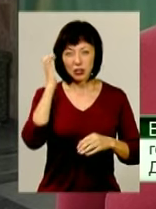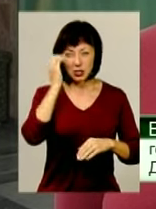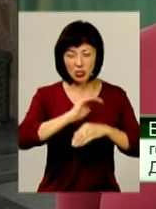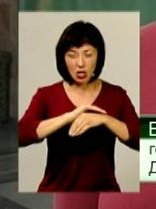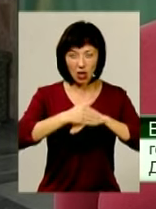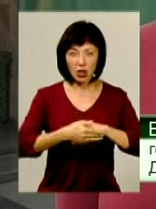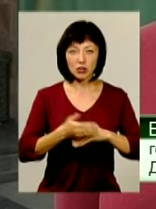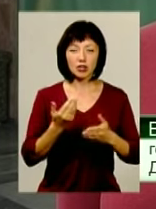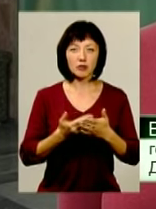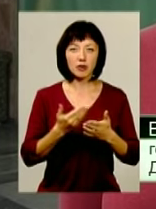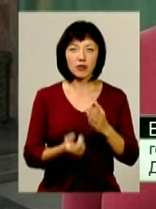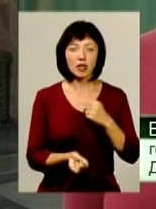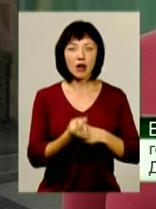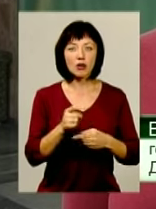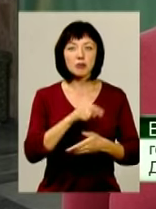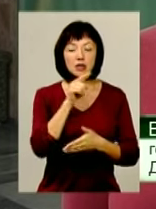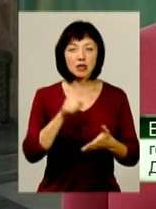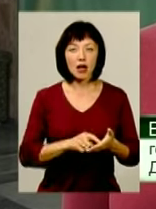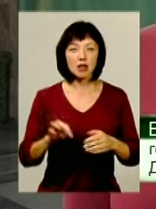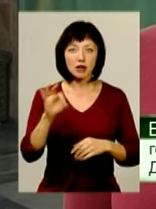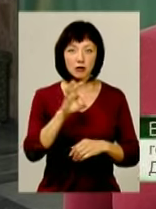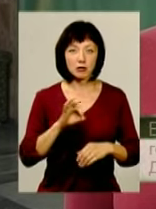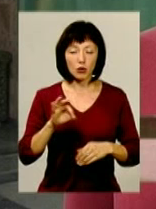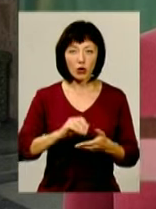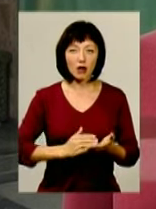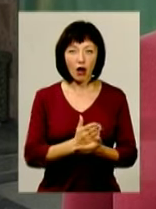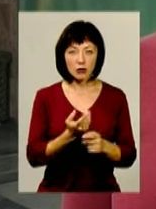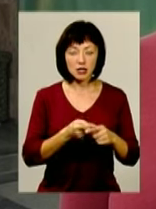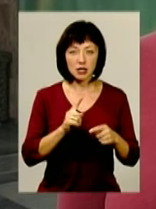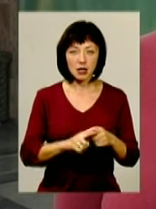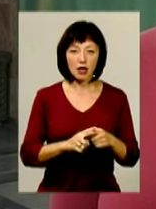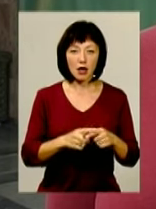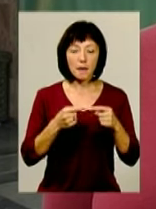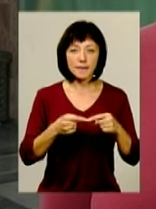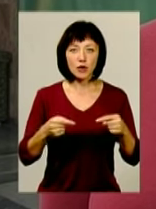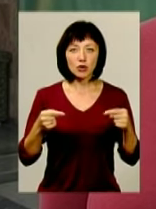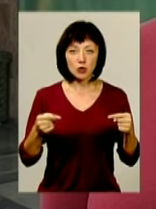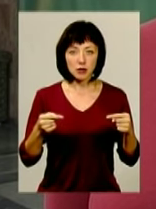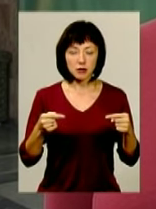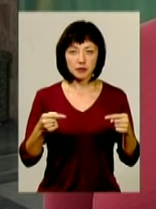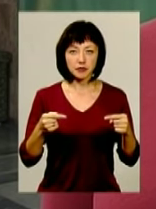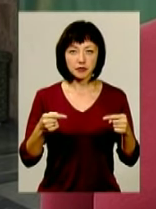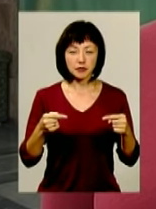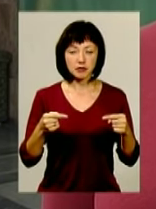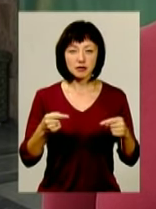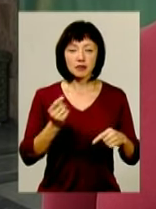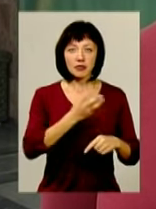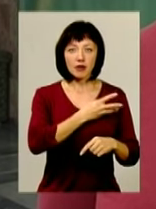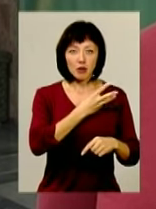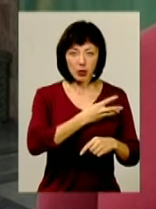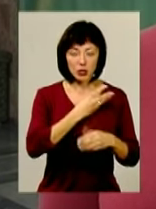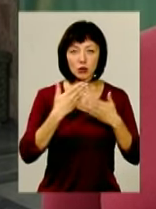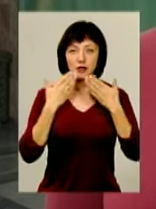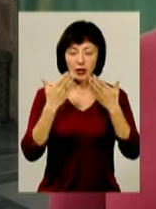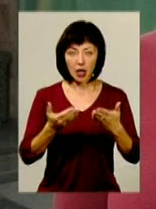якась сажа, і виникають питання щодо якості цієї продукції, доброякісності цієї продукції, то бажано звертатися